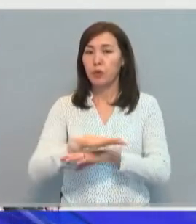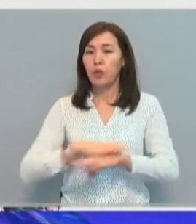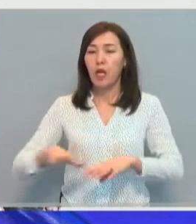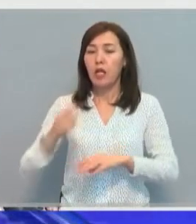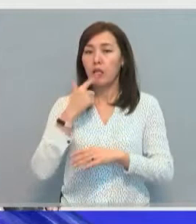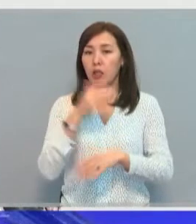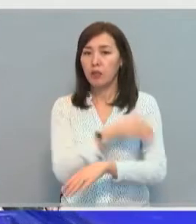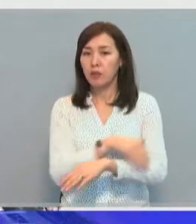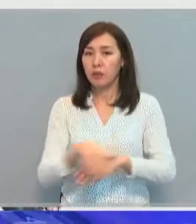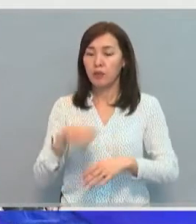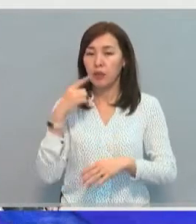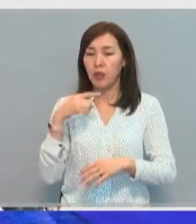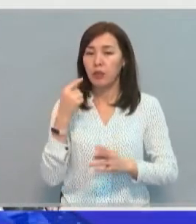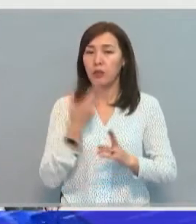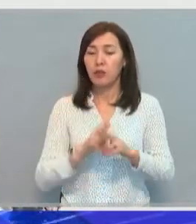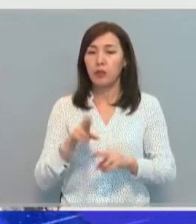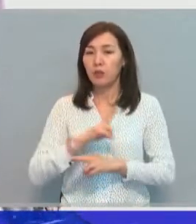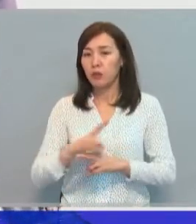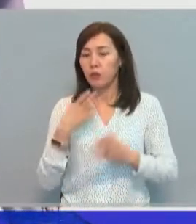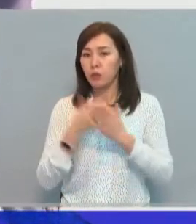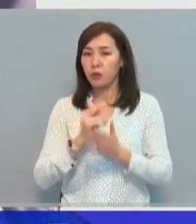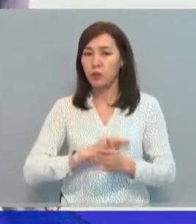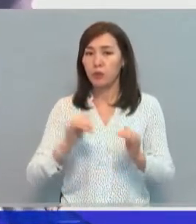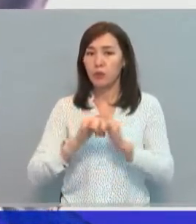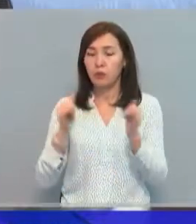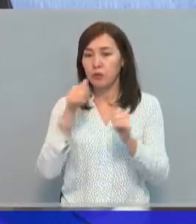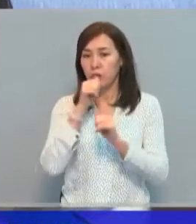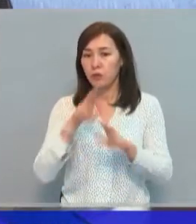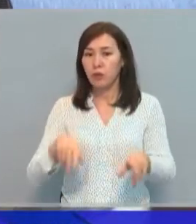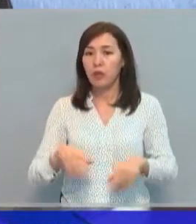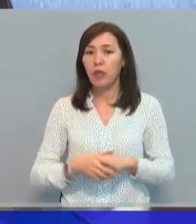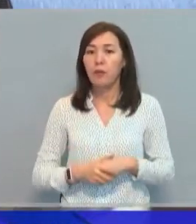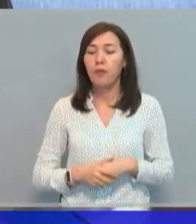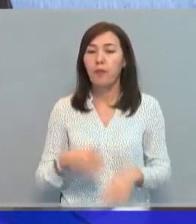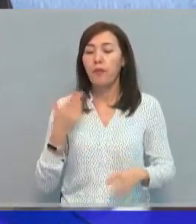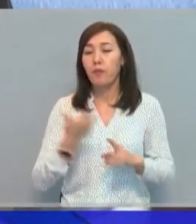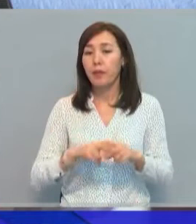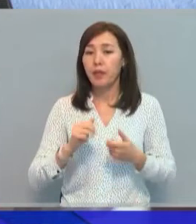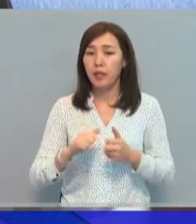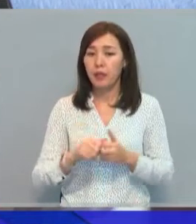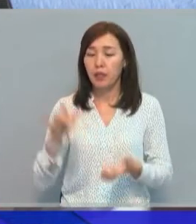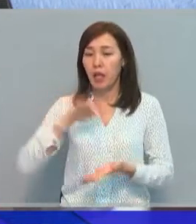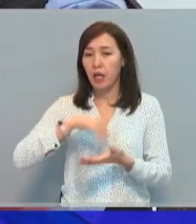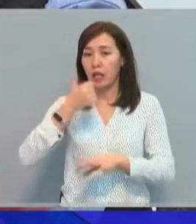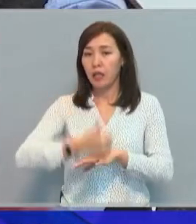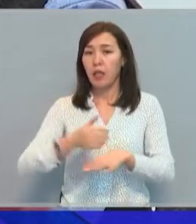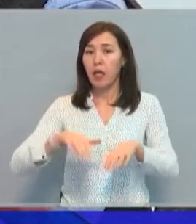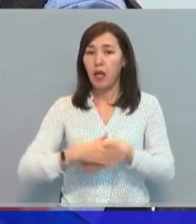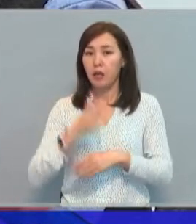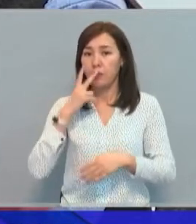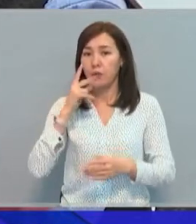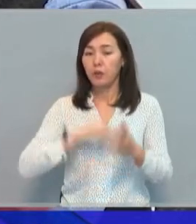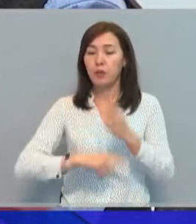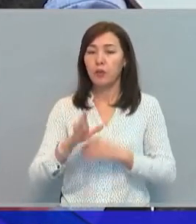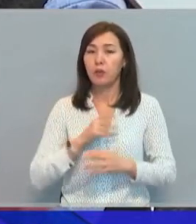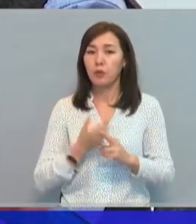барлығы қызылсызықта деп есептелген соң ешкім өз ісін дамыта алмай отыр. Негізінде бұл мәселе қаланың бас жоспары қайта қаралған соң